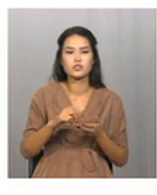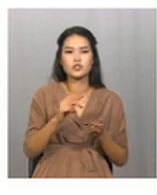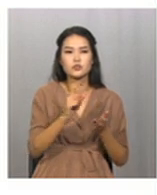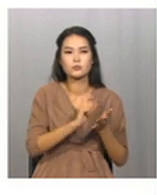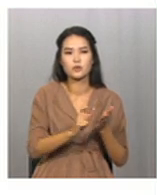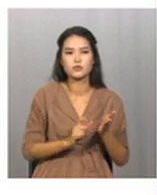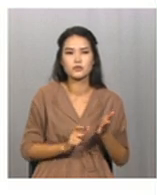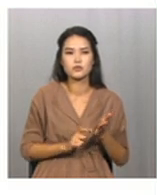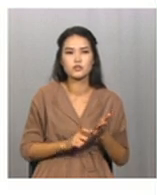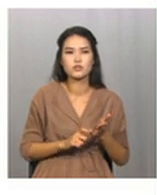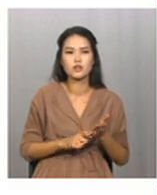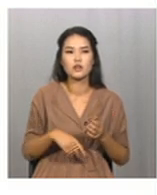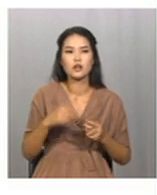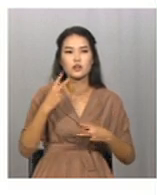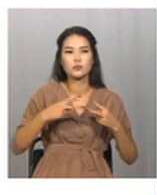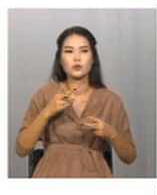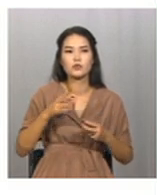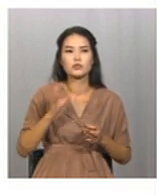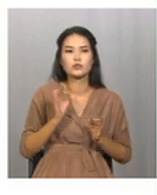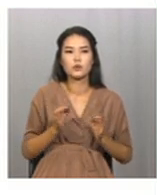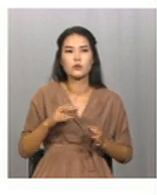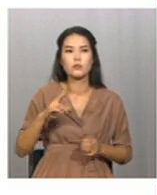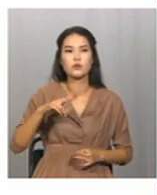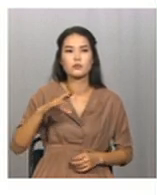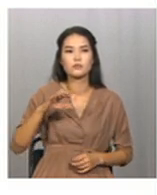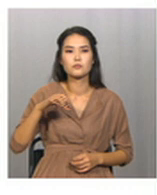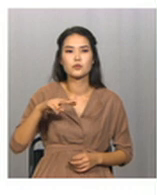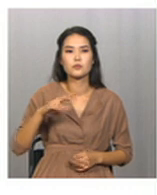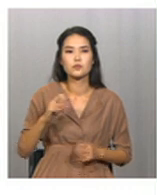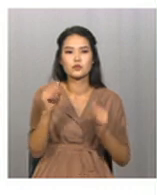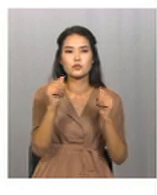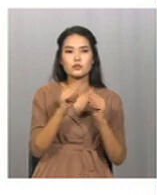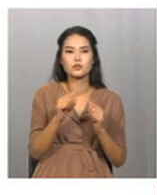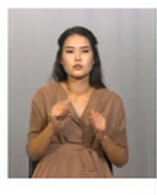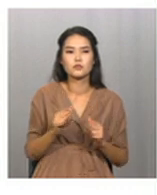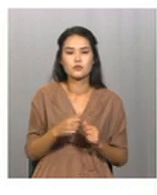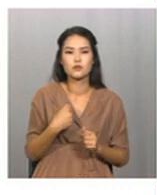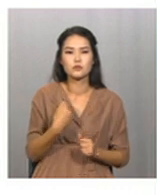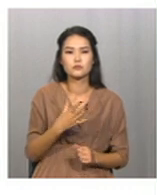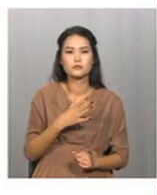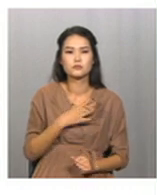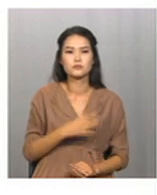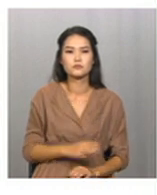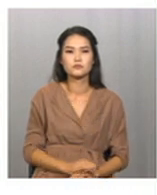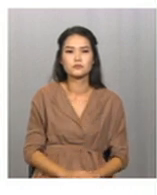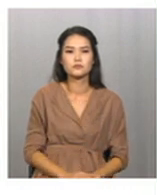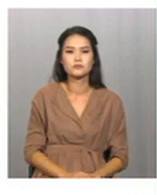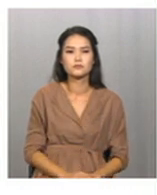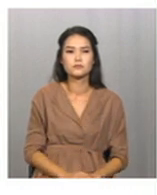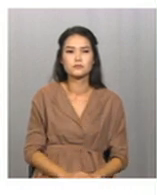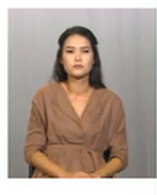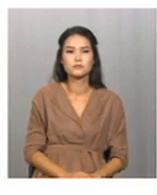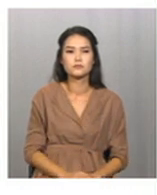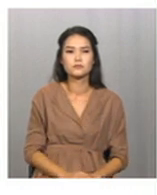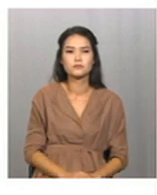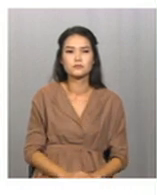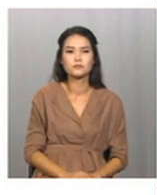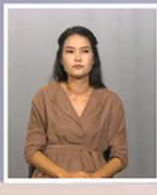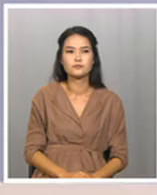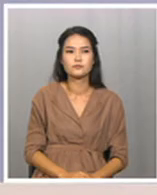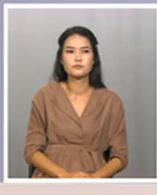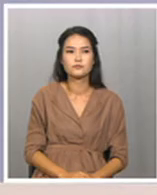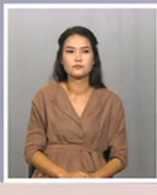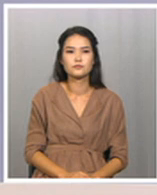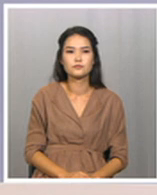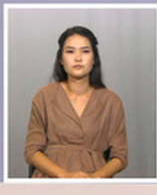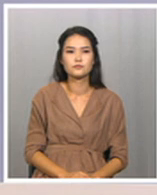в сложных синтаксических конструкциях в приеме ПОПС-формулы. До свидания, до встречи на следующем уроке.